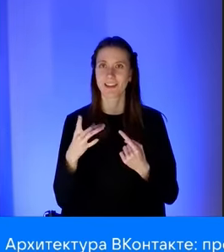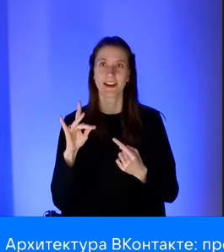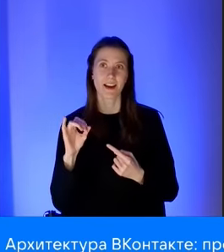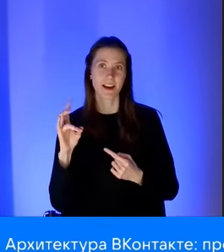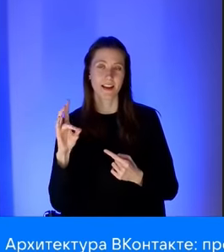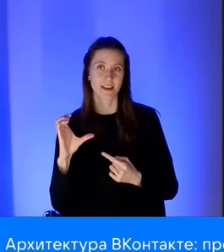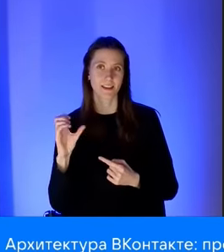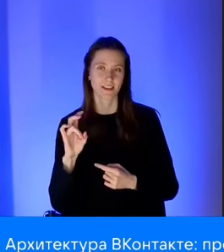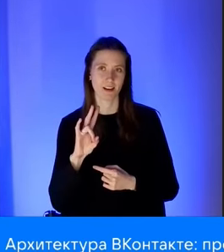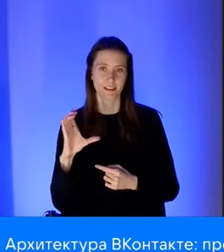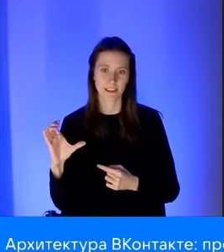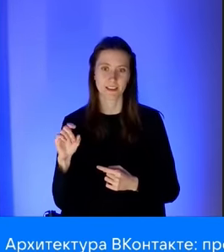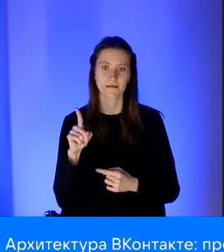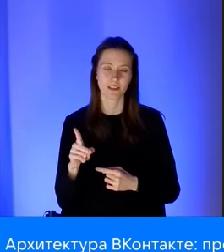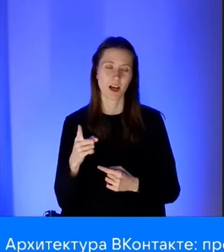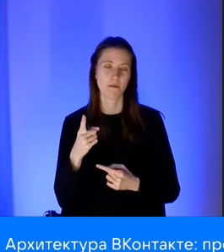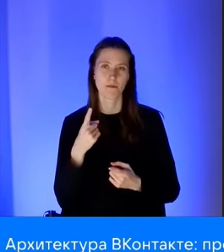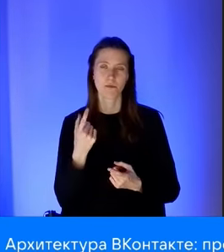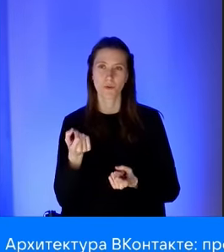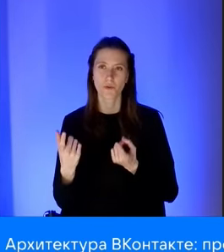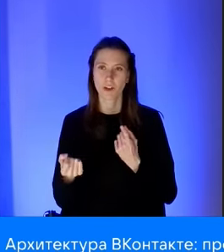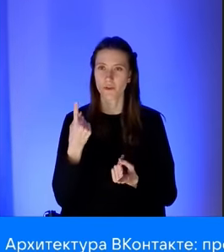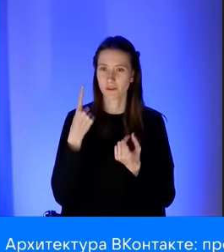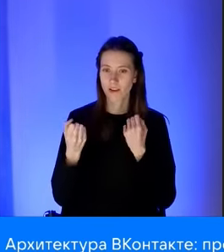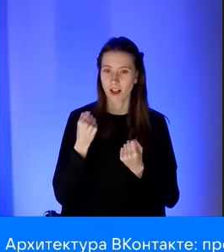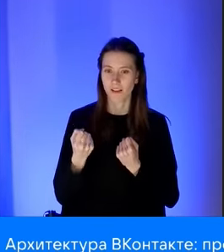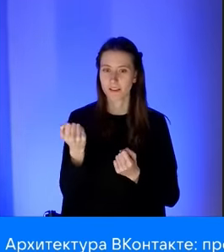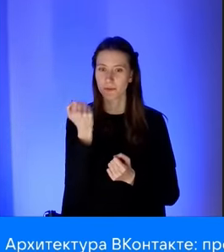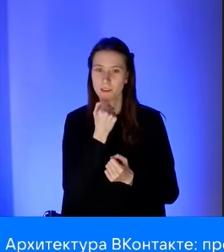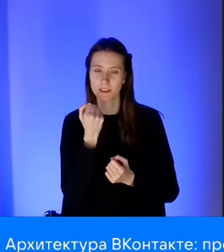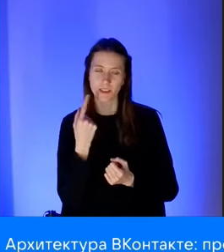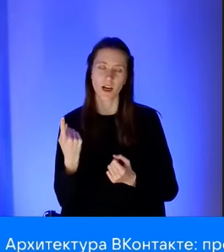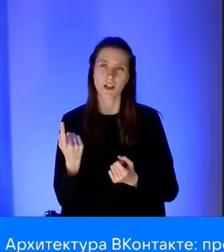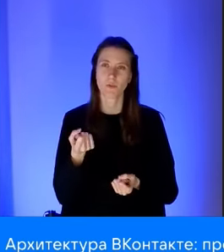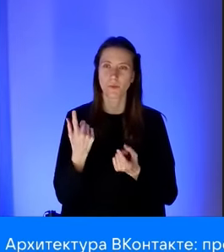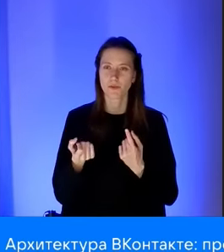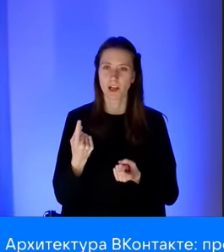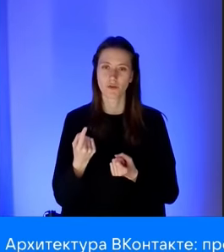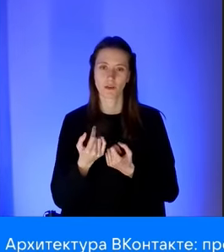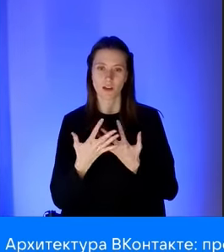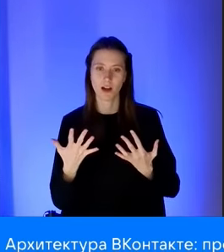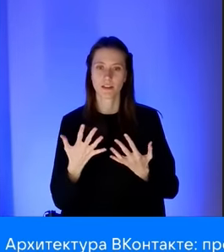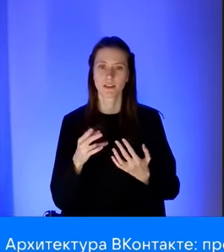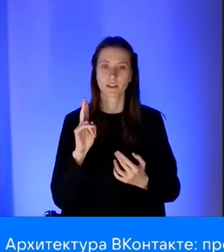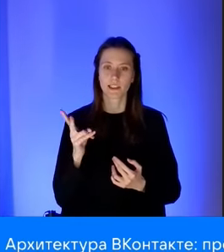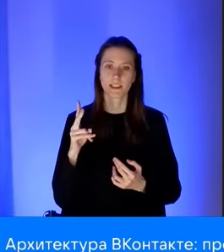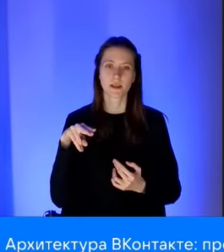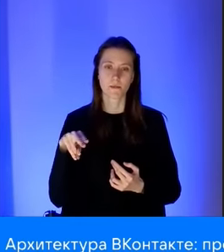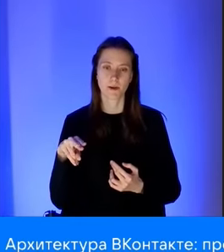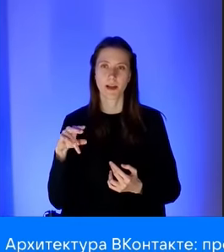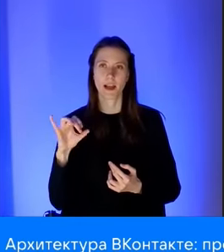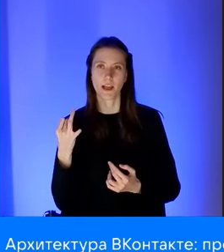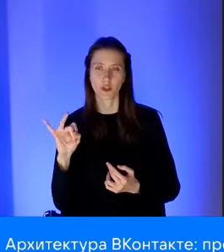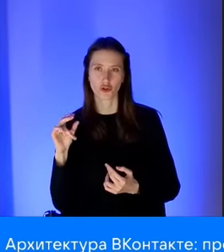классные искусственные мастера появляются а продвинутые инструменты такие как K PHP появляется